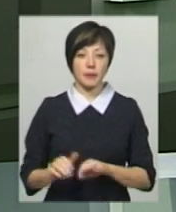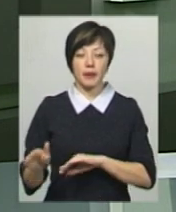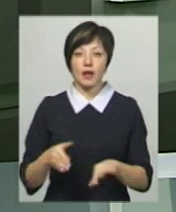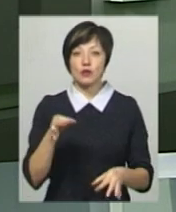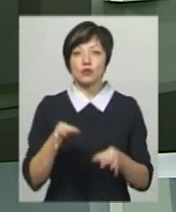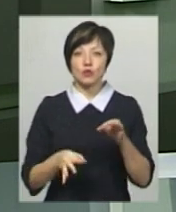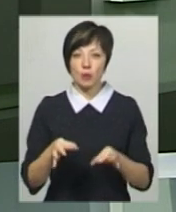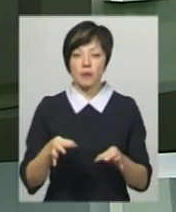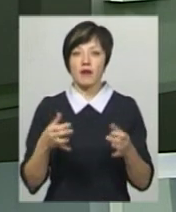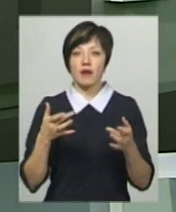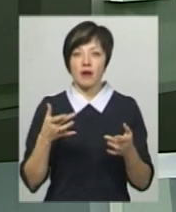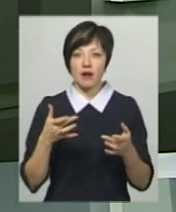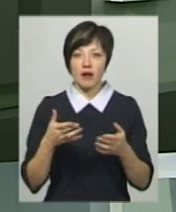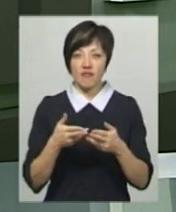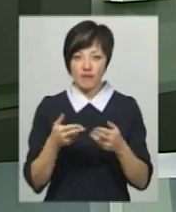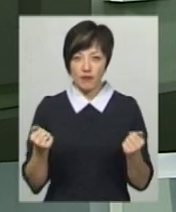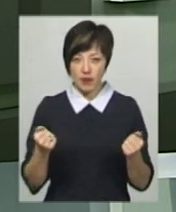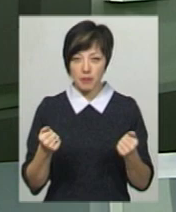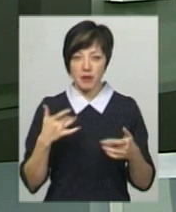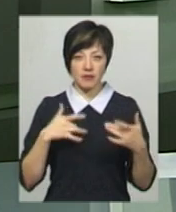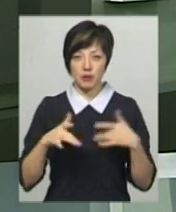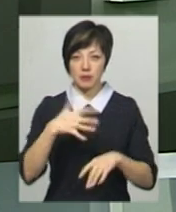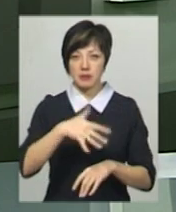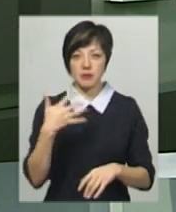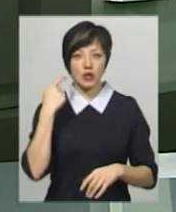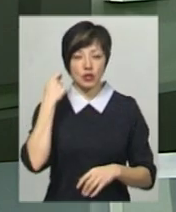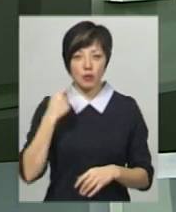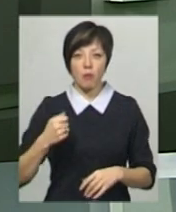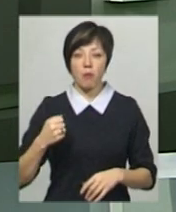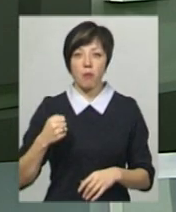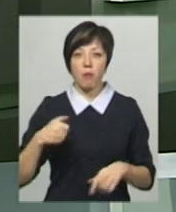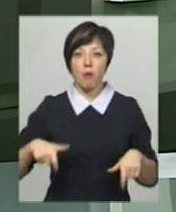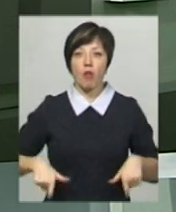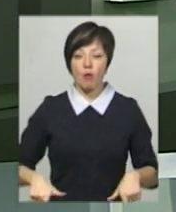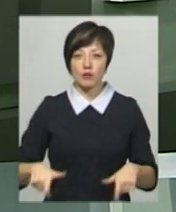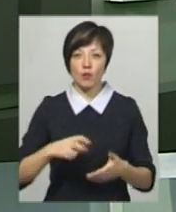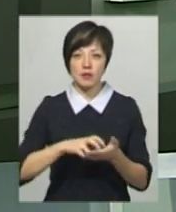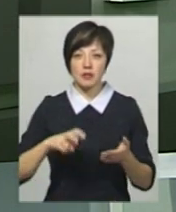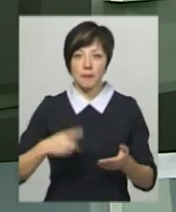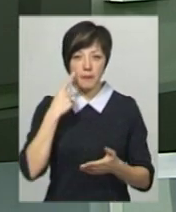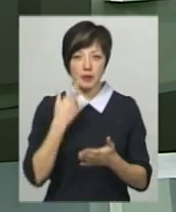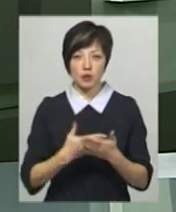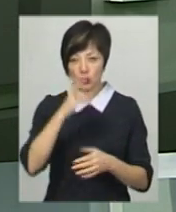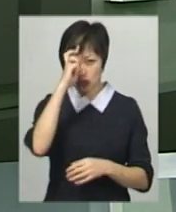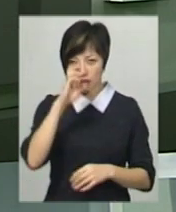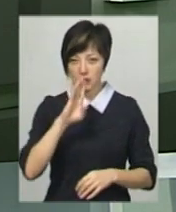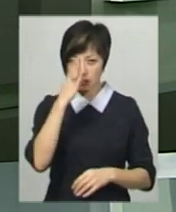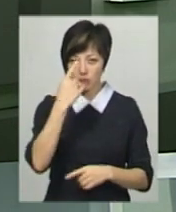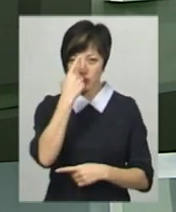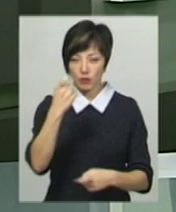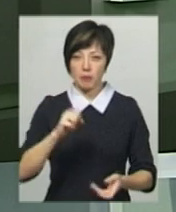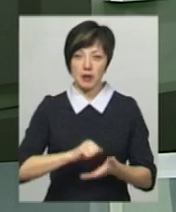Судом виправдано 55-річного полковника у відставці, котрого підозрювали у державній зраді. Про це